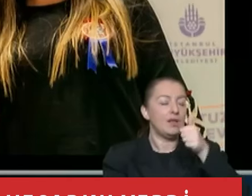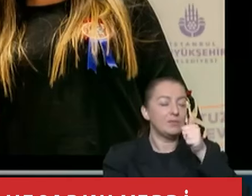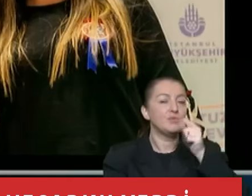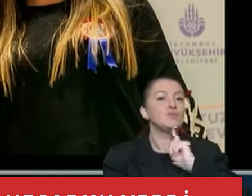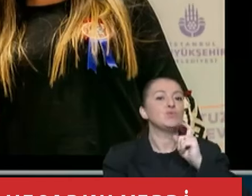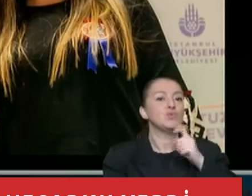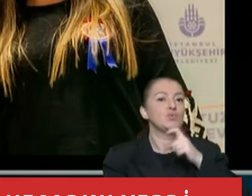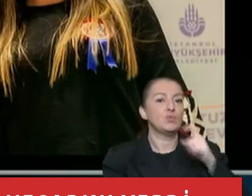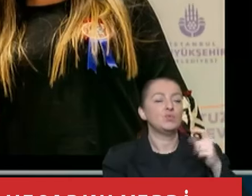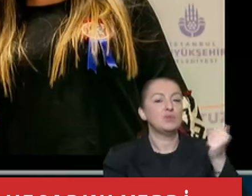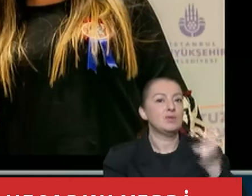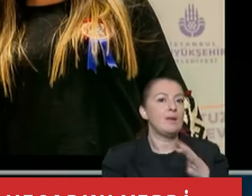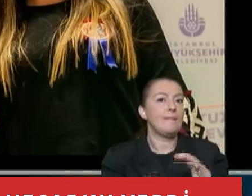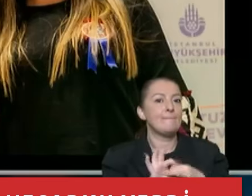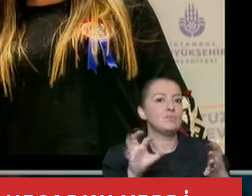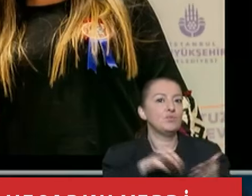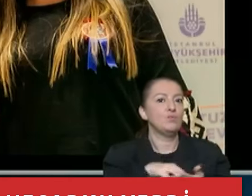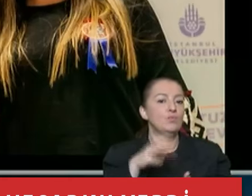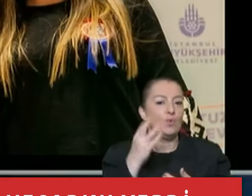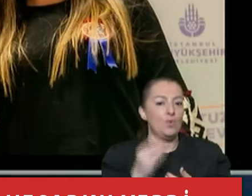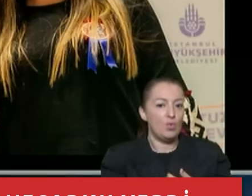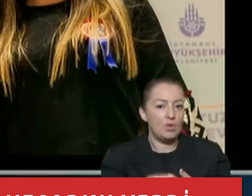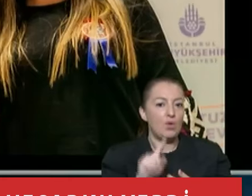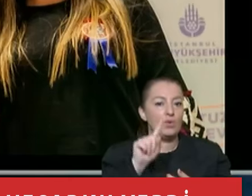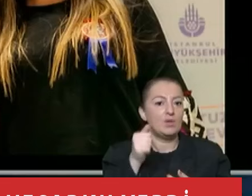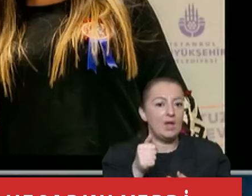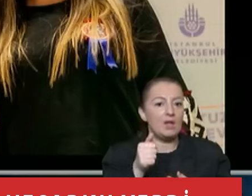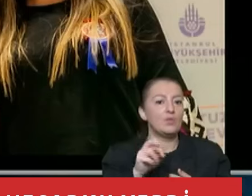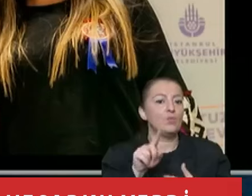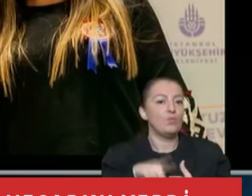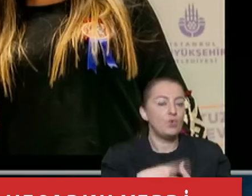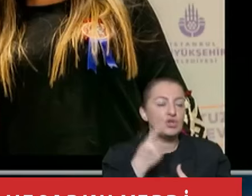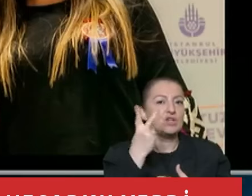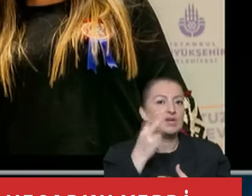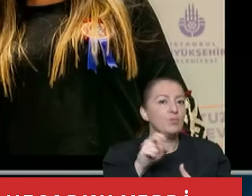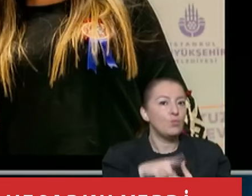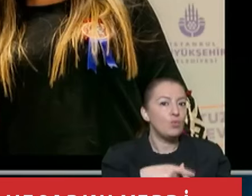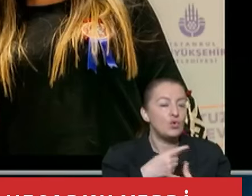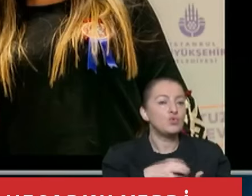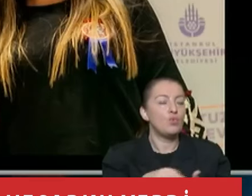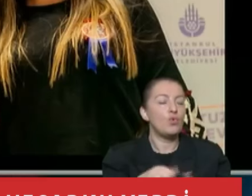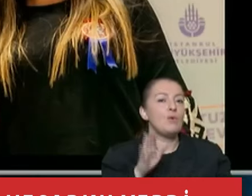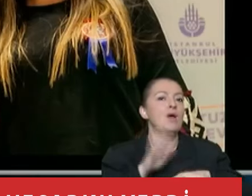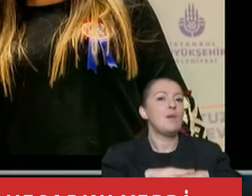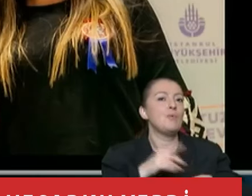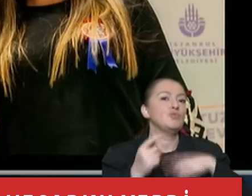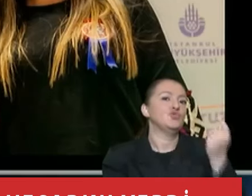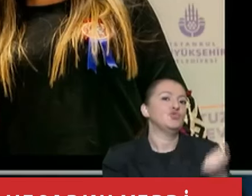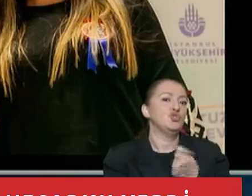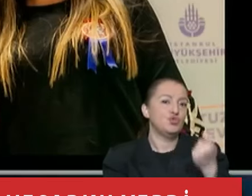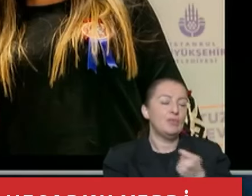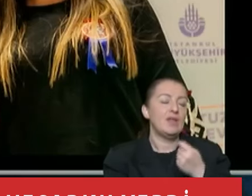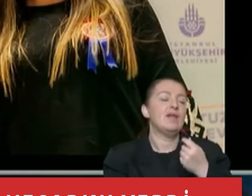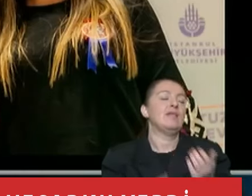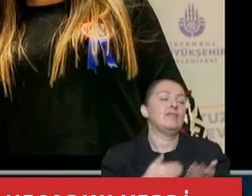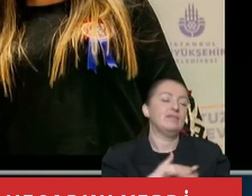6199 adet bağımsız Birimden oluşan 16 proje ve 2 proje etabı yapım çalışmalarına da